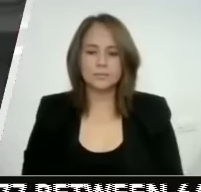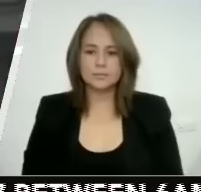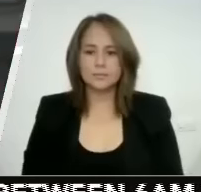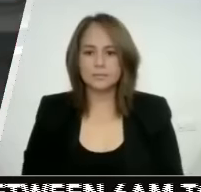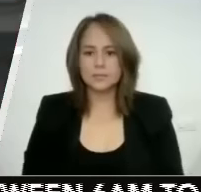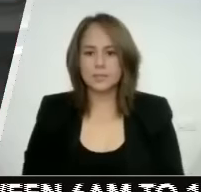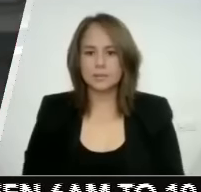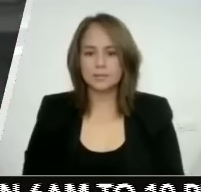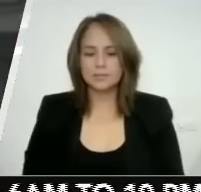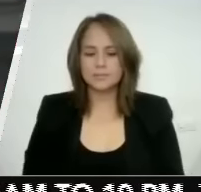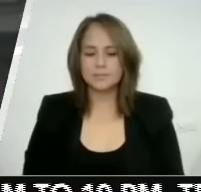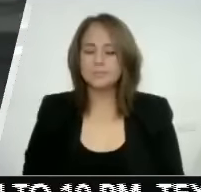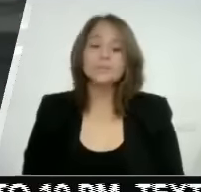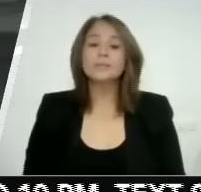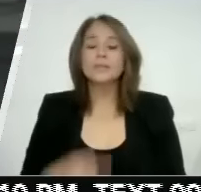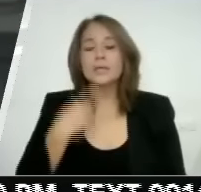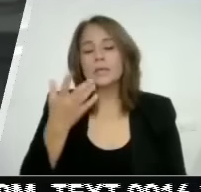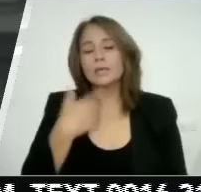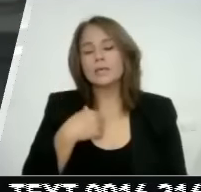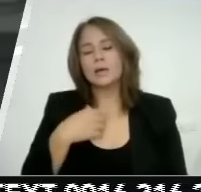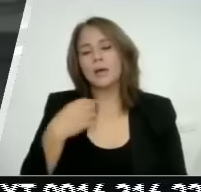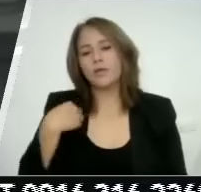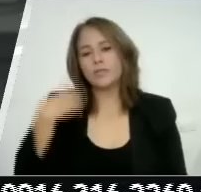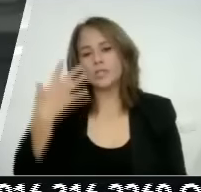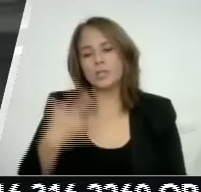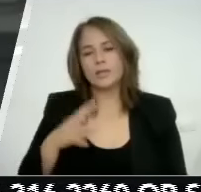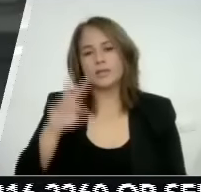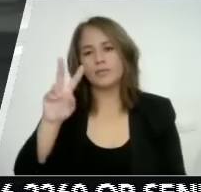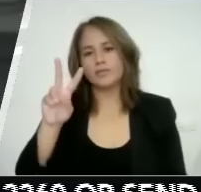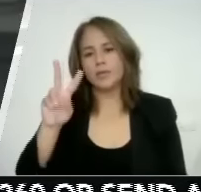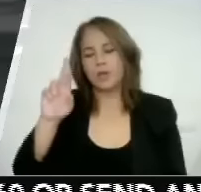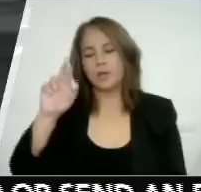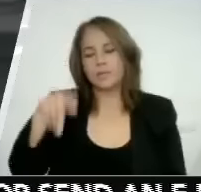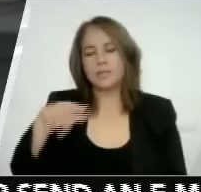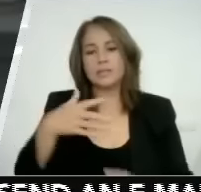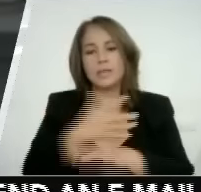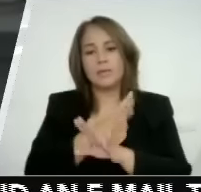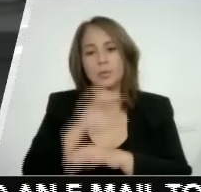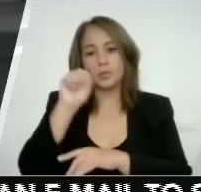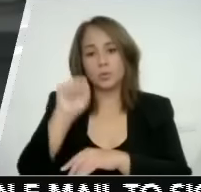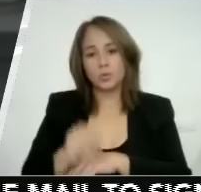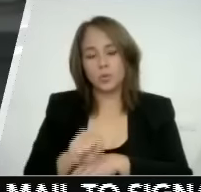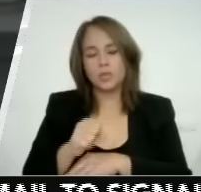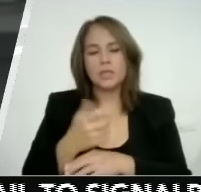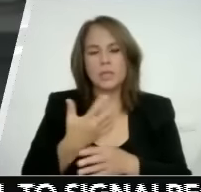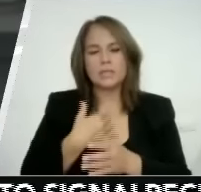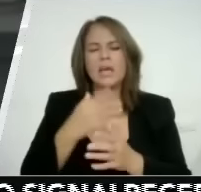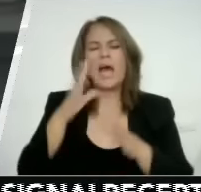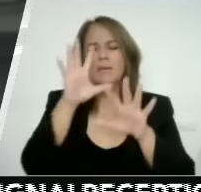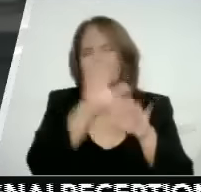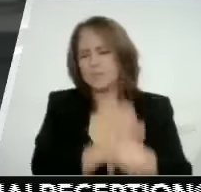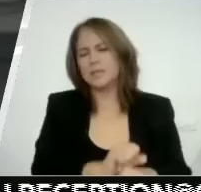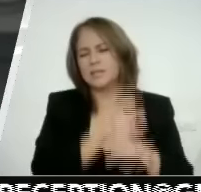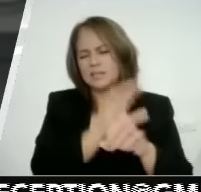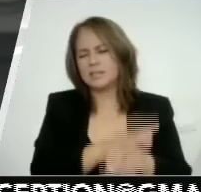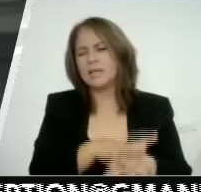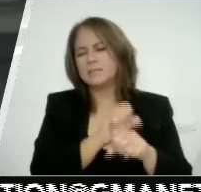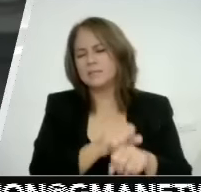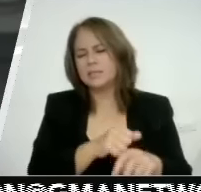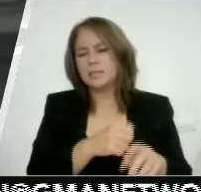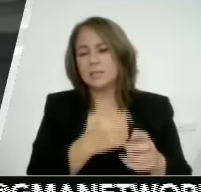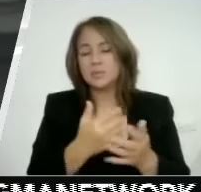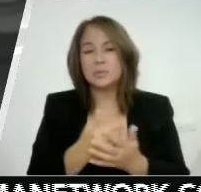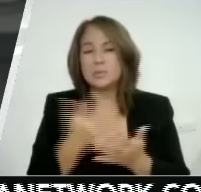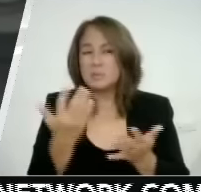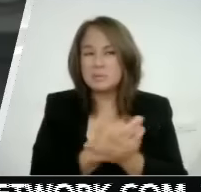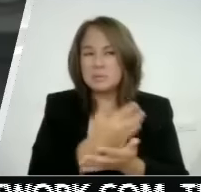Ivan, ayon nga sa ilang opisyal ng BRP Davao del Sur, ay talaga namang halos nakasanayan na nga ano, at hindi na